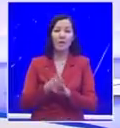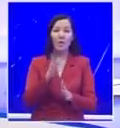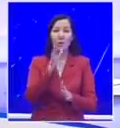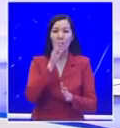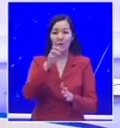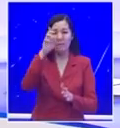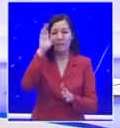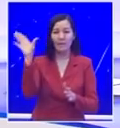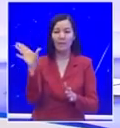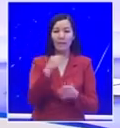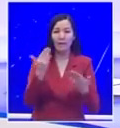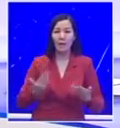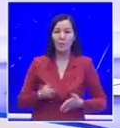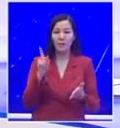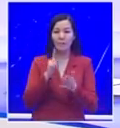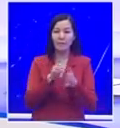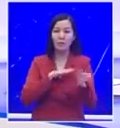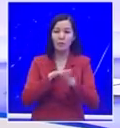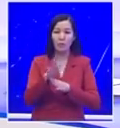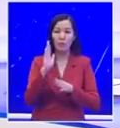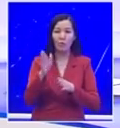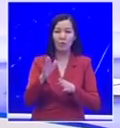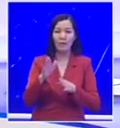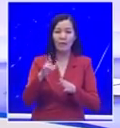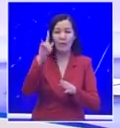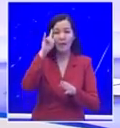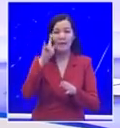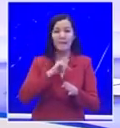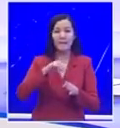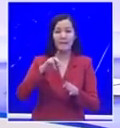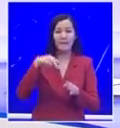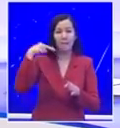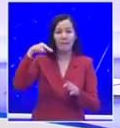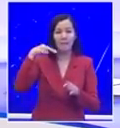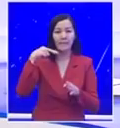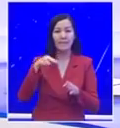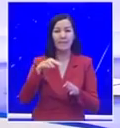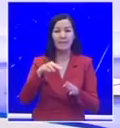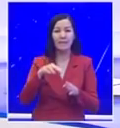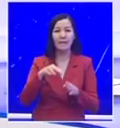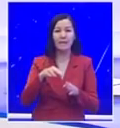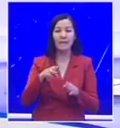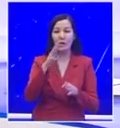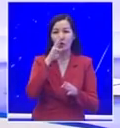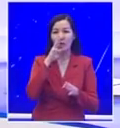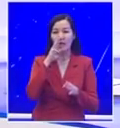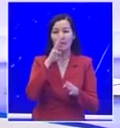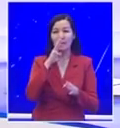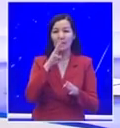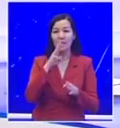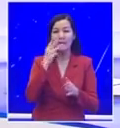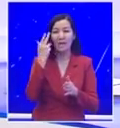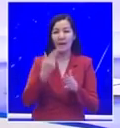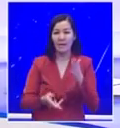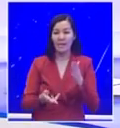мемлекет барлық әлеметтік міндеттерін толық орындайды. Ел президенті Қасым Жомарт Тоқаев табысынан еріксіз айырылғандарға ең төменгі